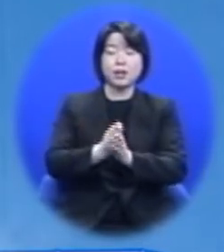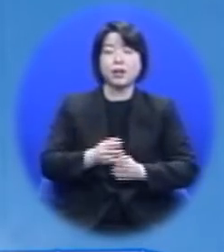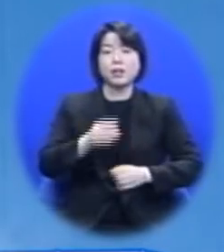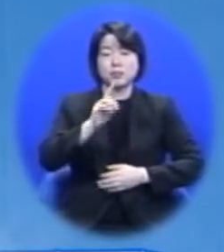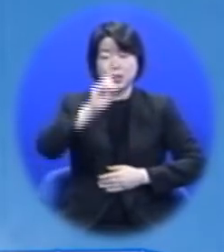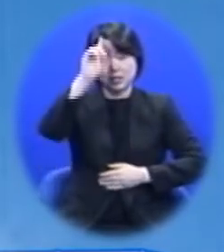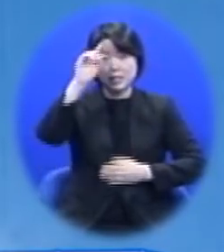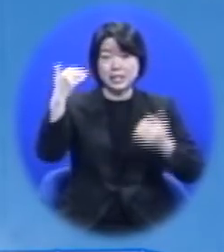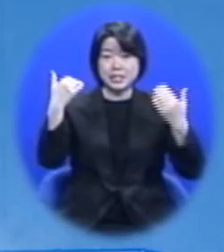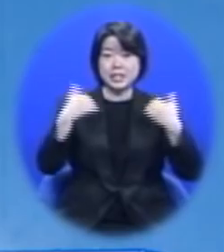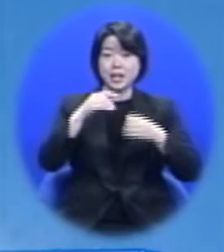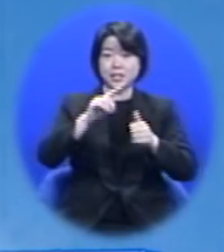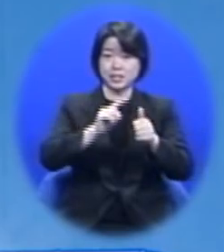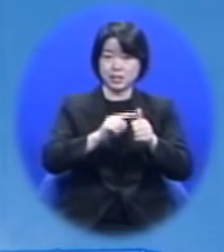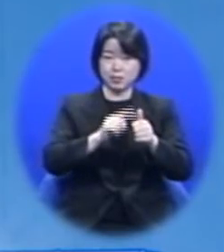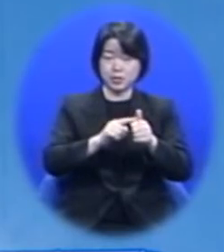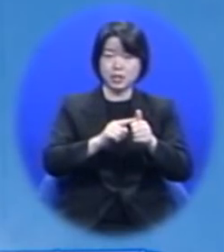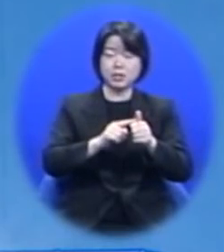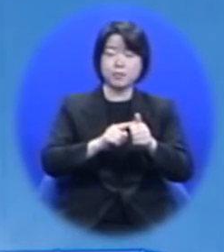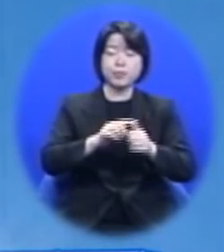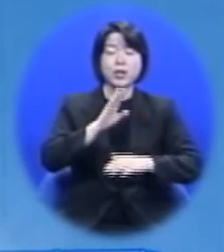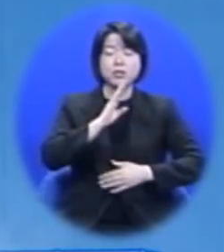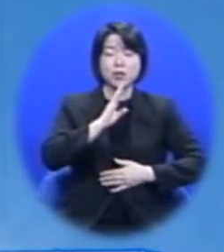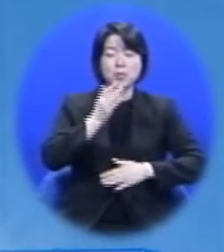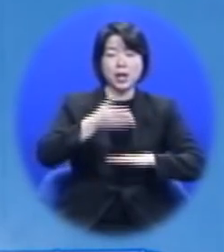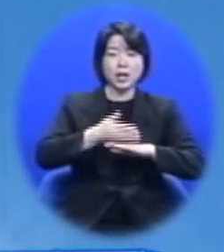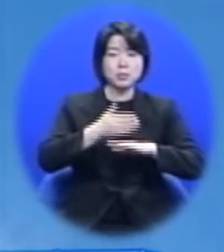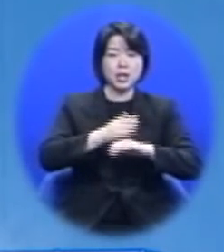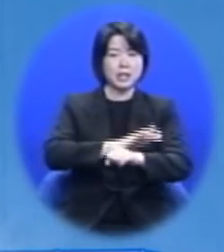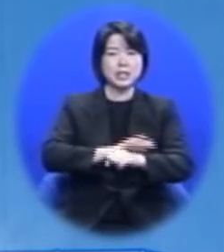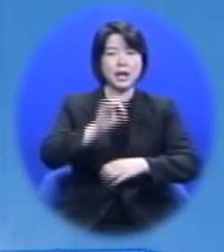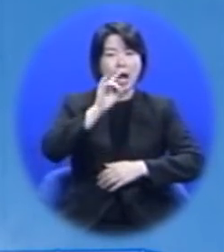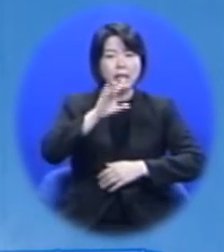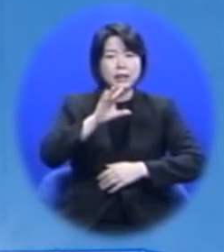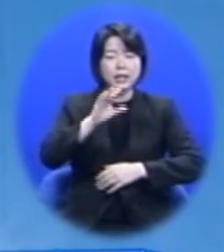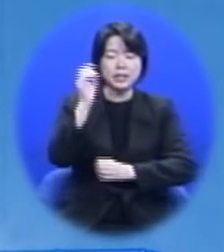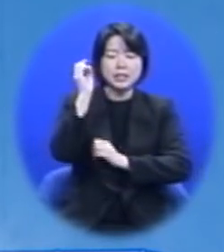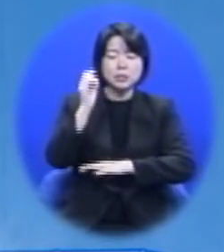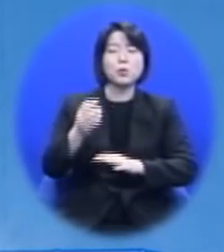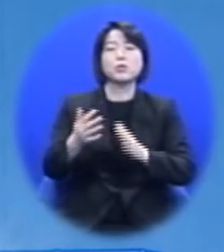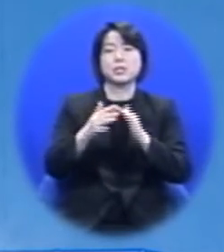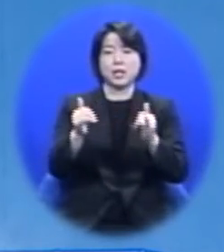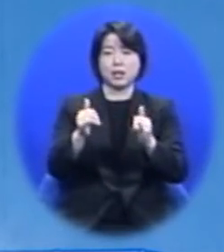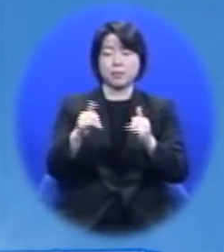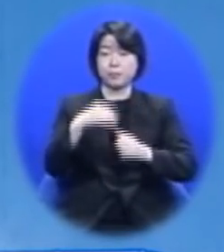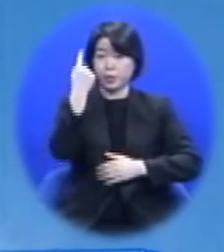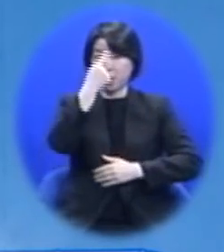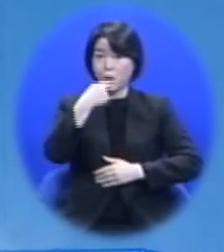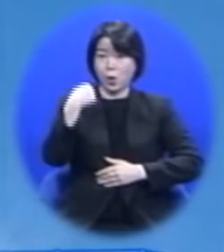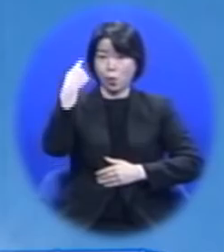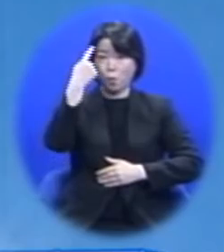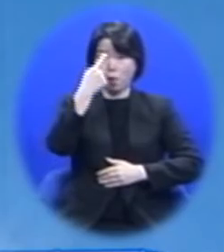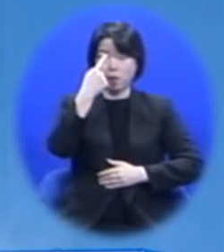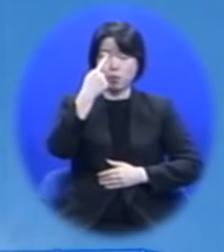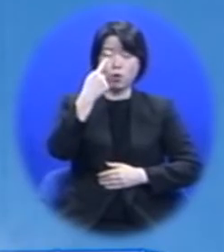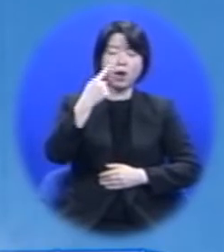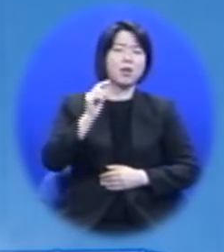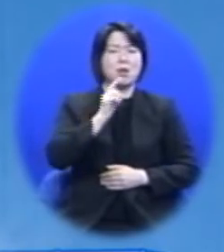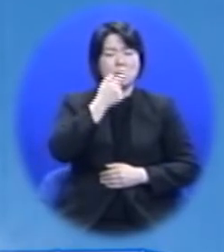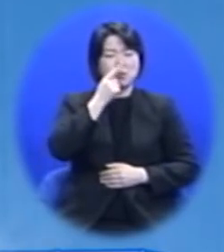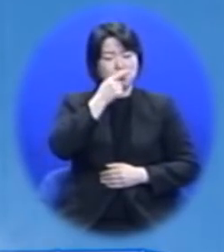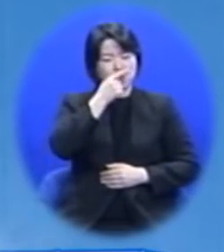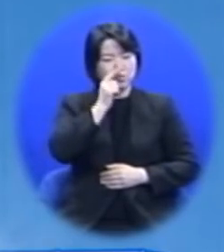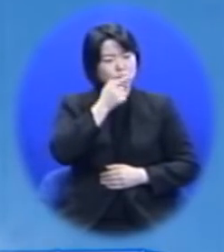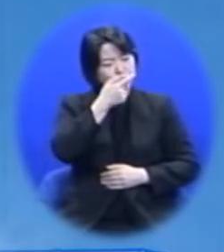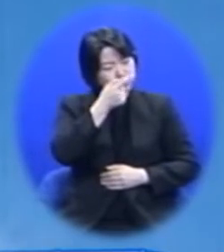삭개오는 참 감사가 안될 사람, 전형적인 사람입니다. 외모가 아주